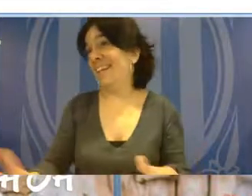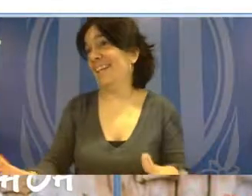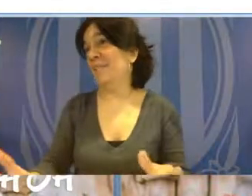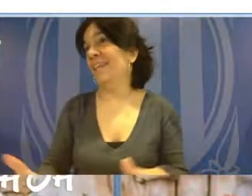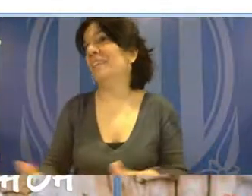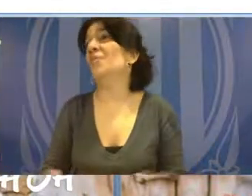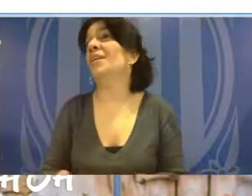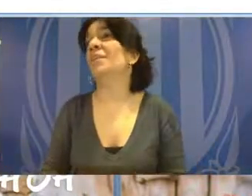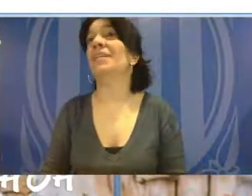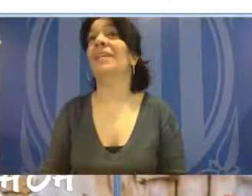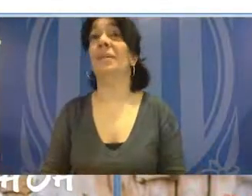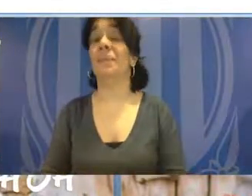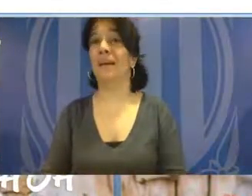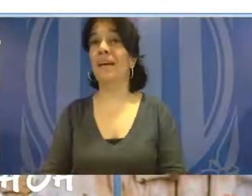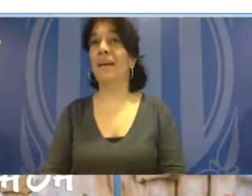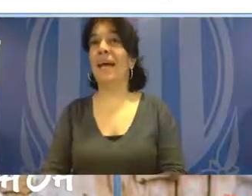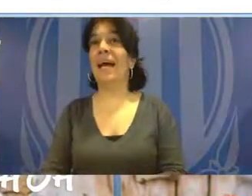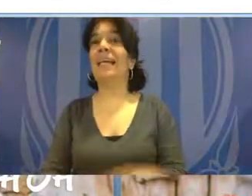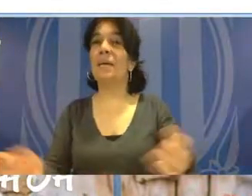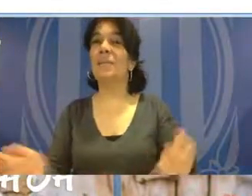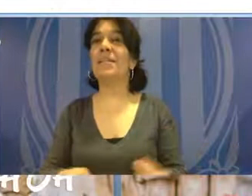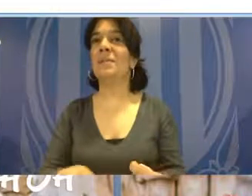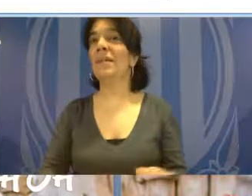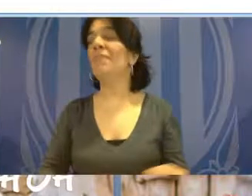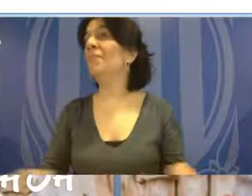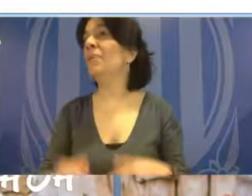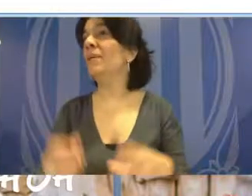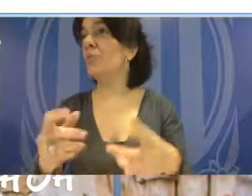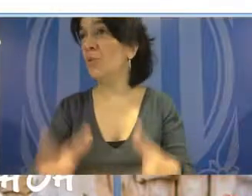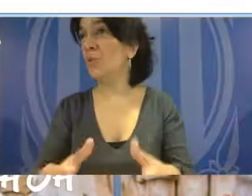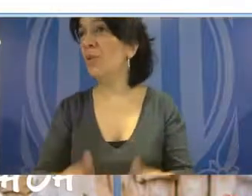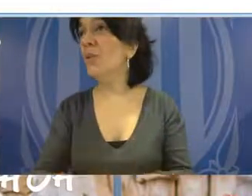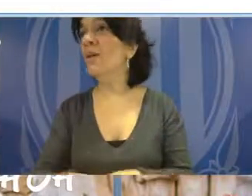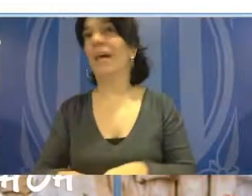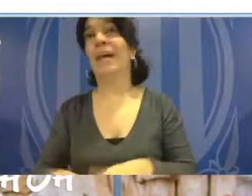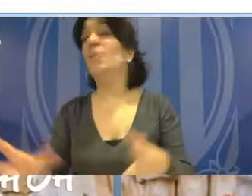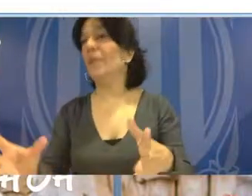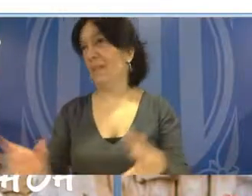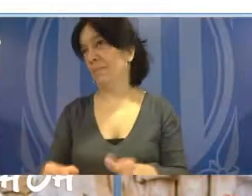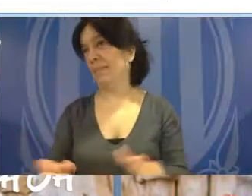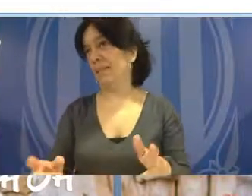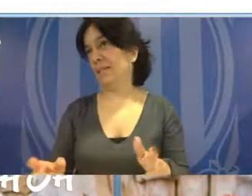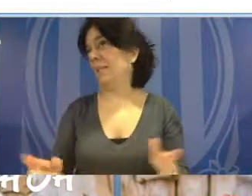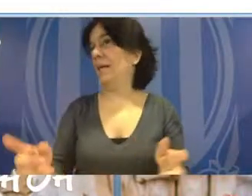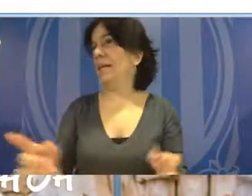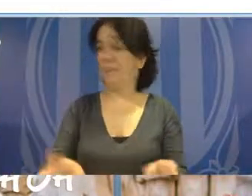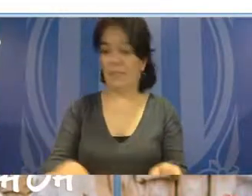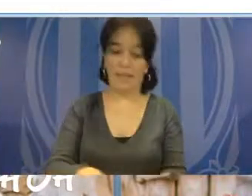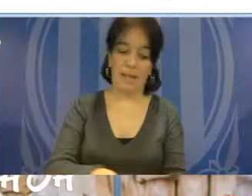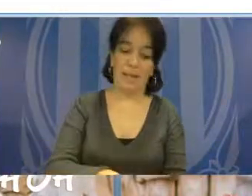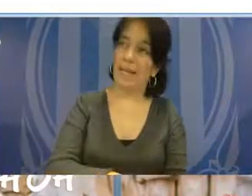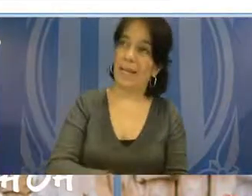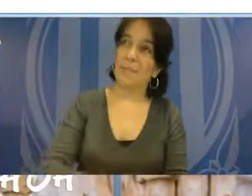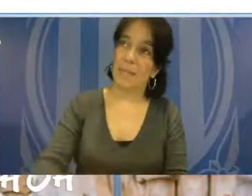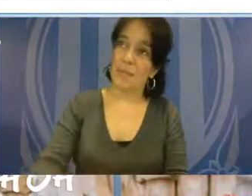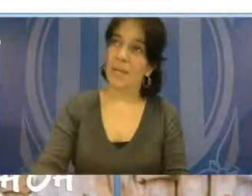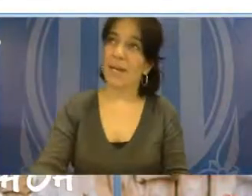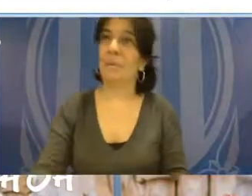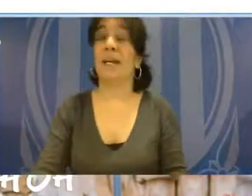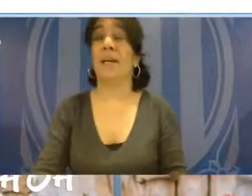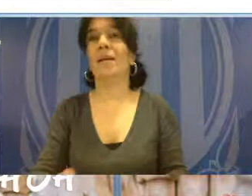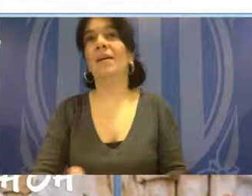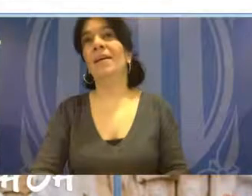en determinades zones. Llavors et diuen, aquest cap de setmana hem fet una excursió a Núria, per exemple, la travessa de Queralps a